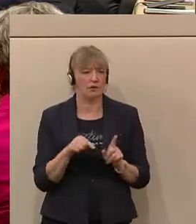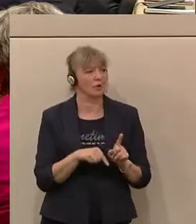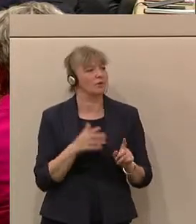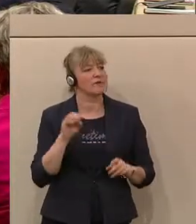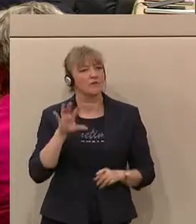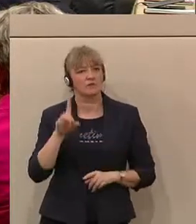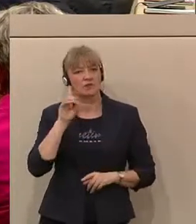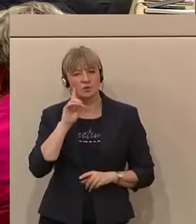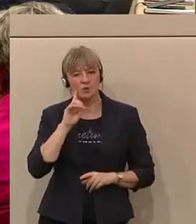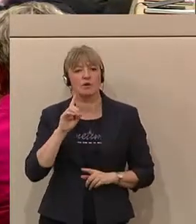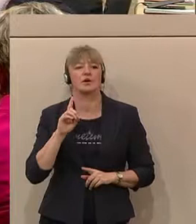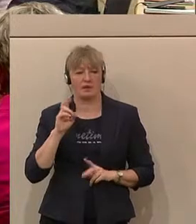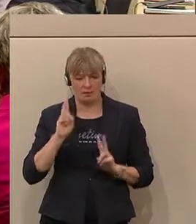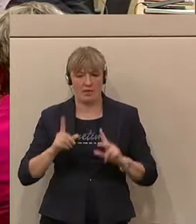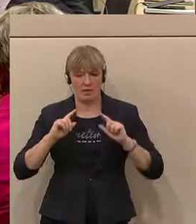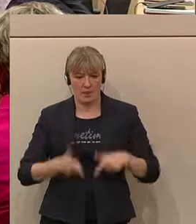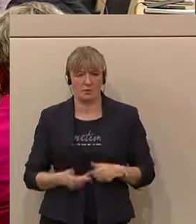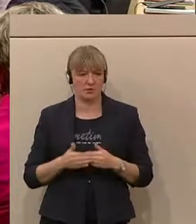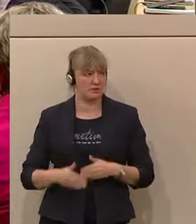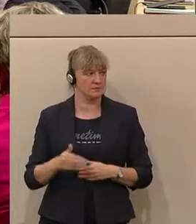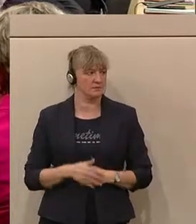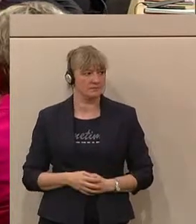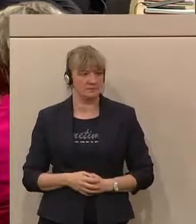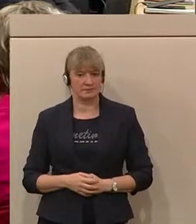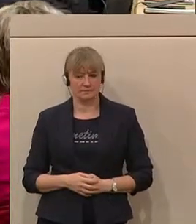um 15 Uhr stattfinden kann.